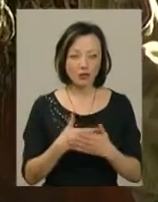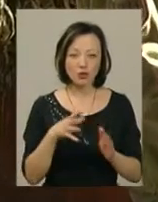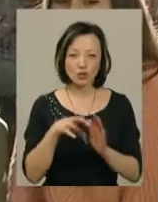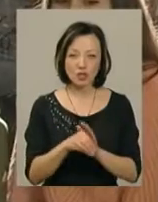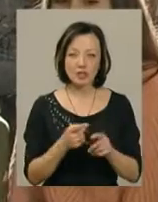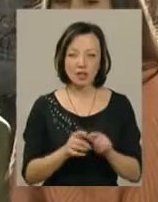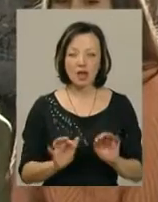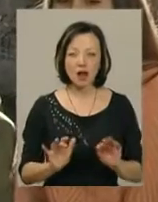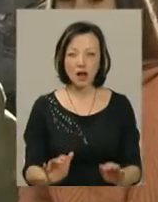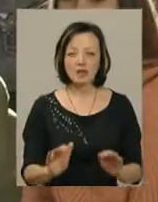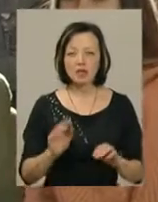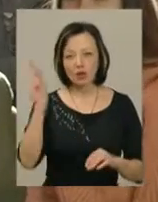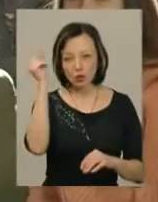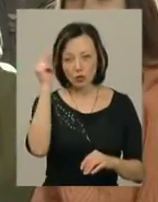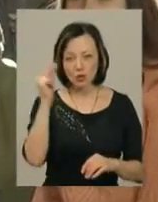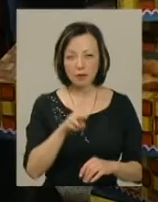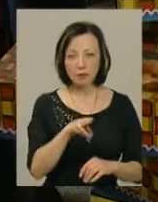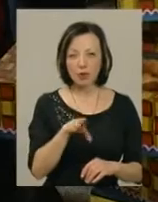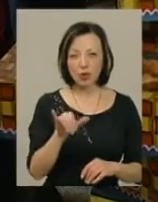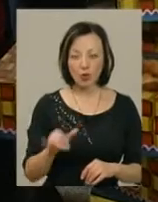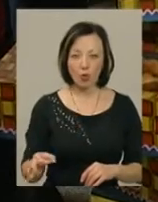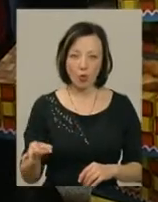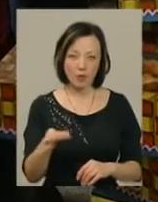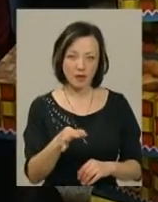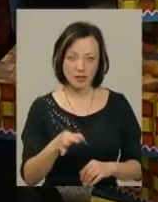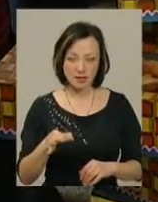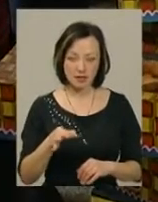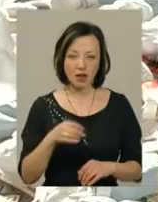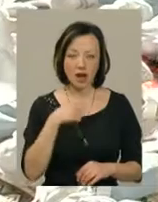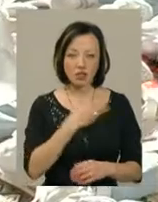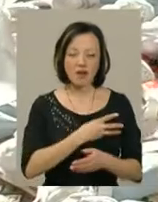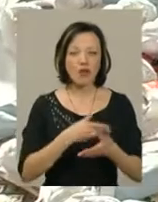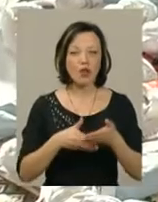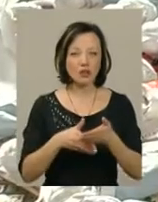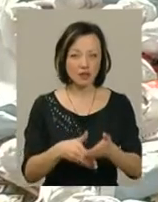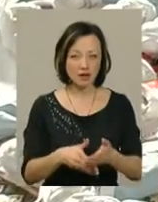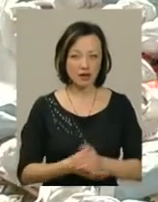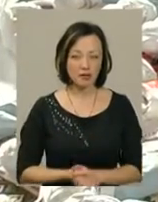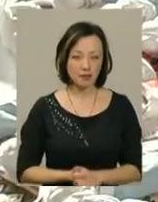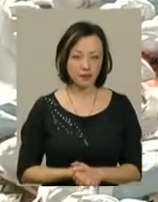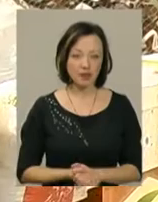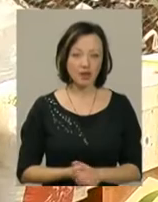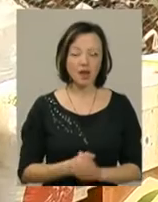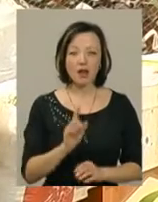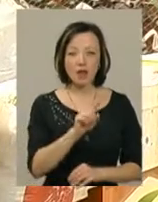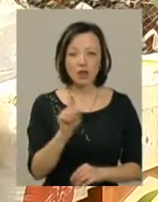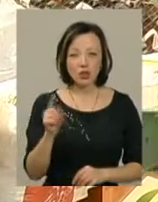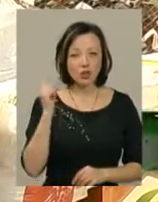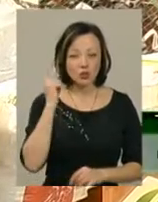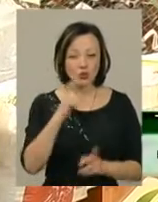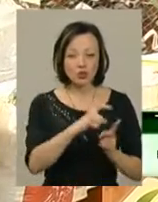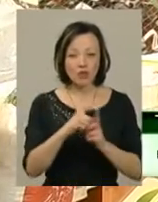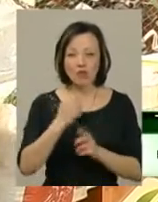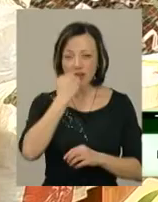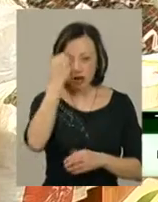до цієї акції і вихованці двох професійно-технічних училищ області, каже волонтерка Тетяна Баско. Вони чують слова вдячності